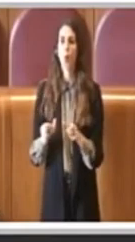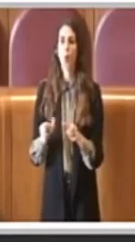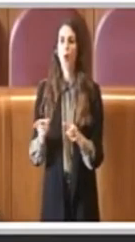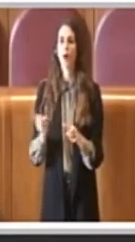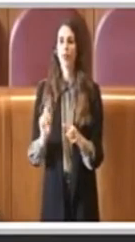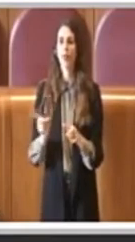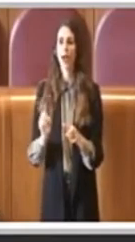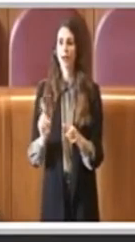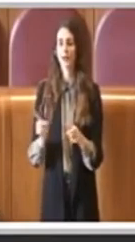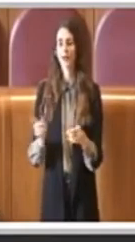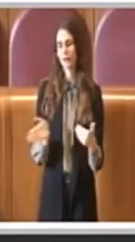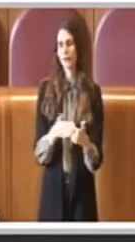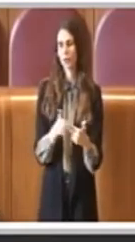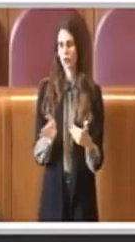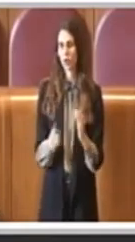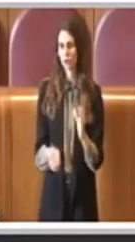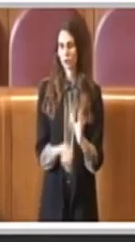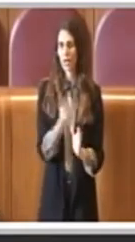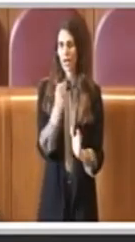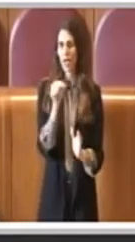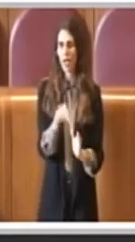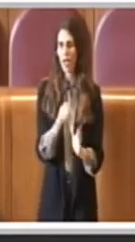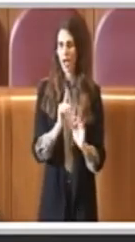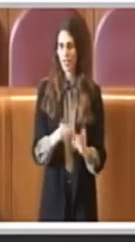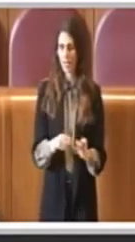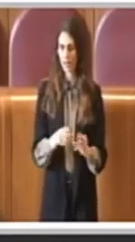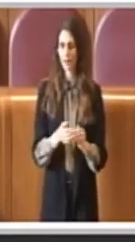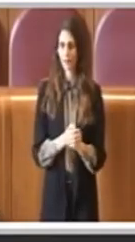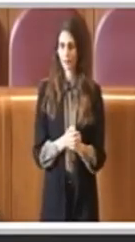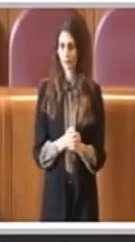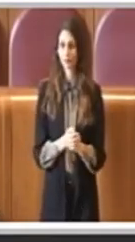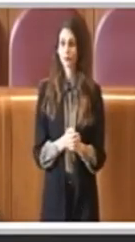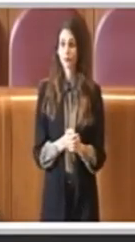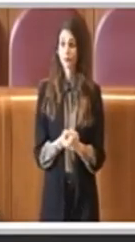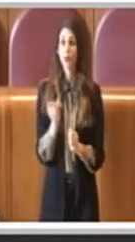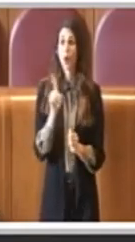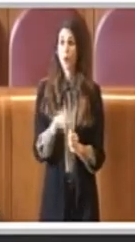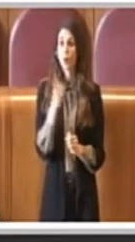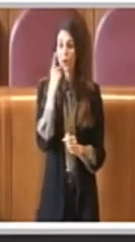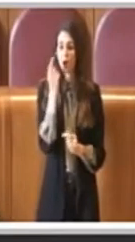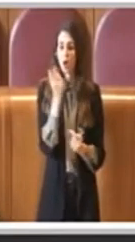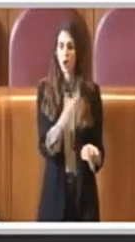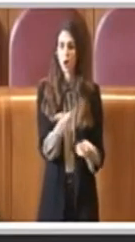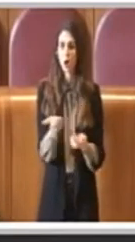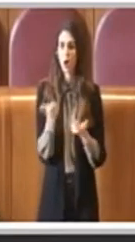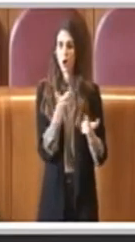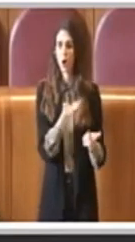alle vetture taxi, quindi implementarli, certamente anche monitorarli e quindi